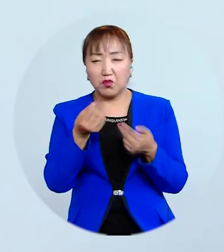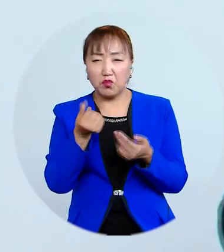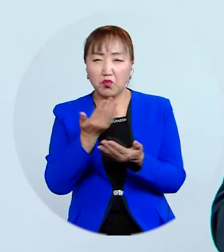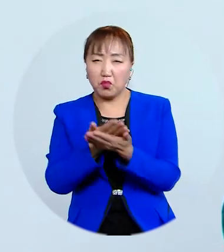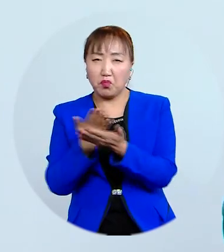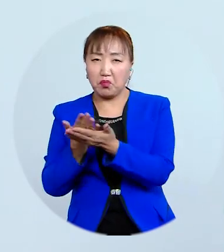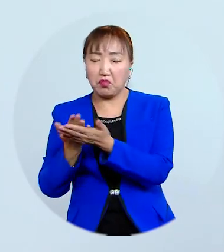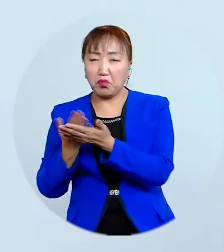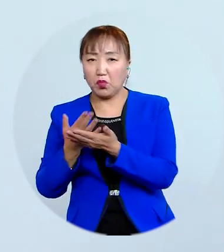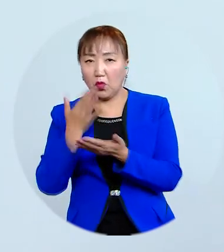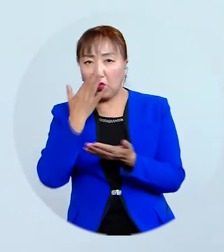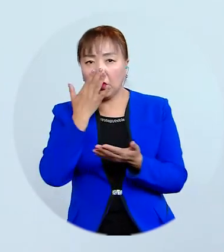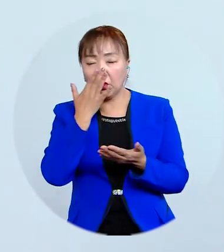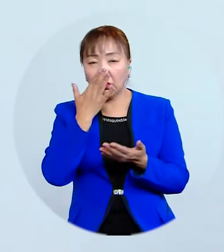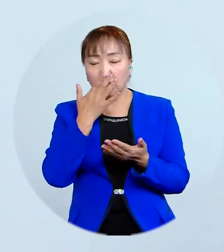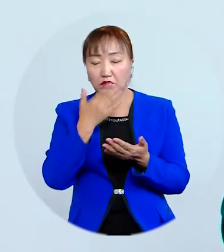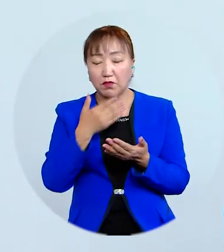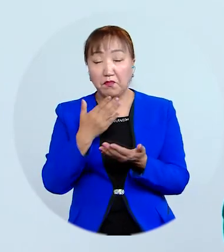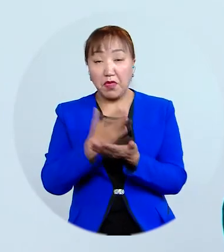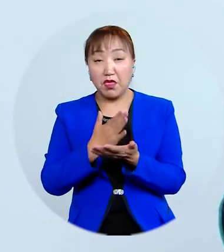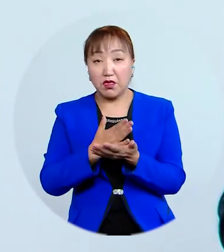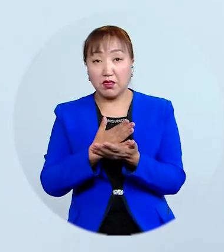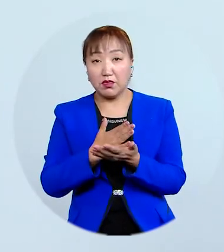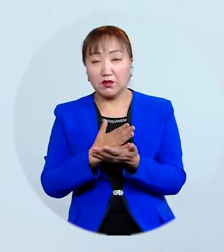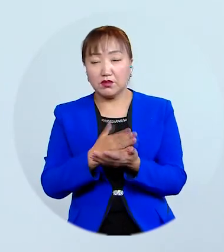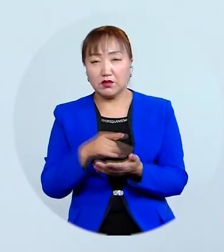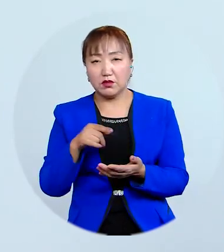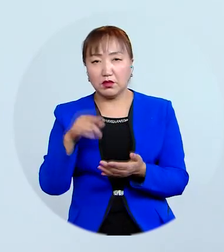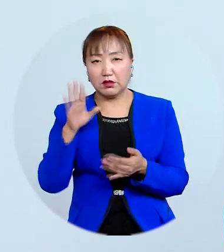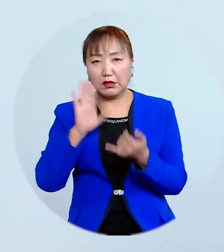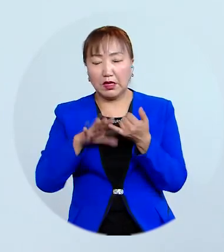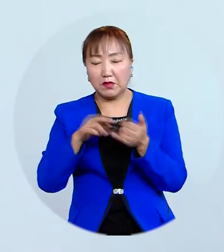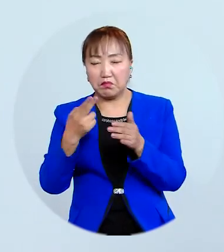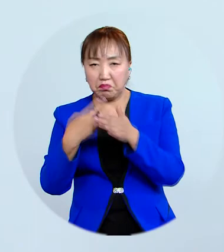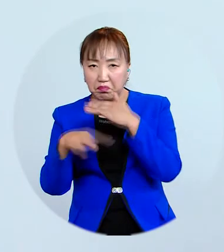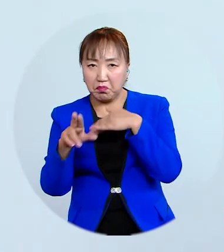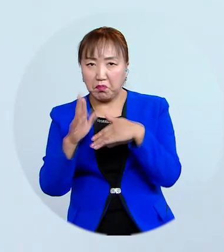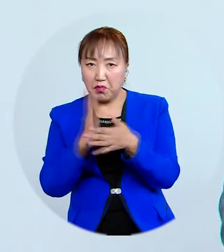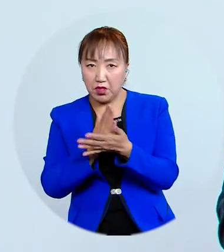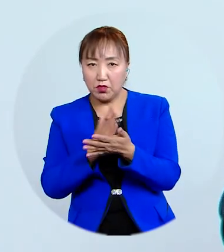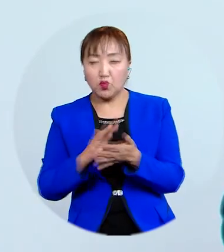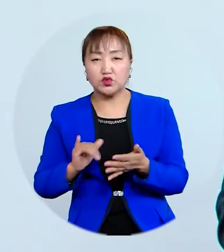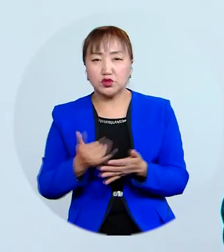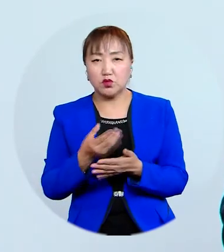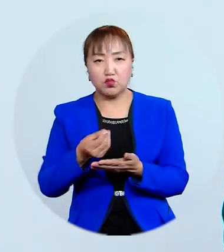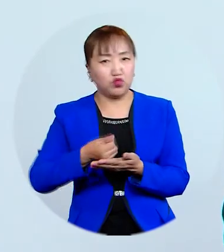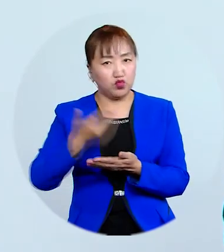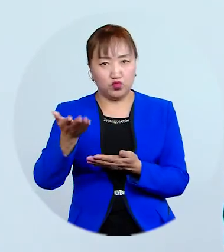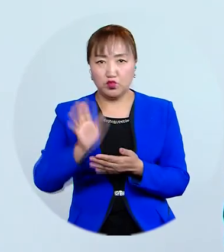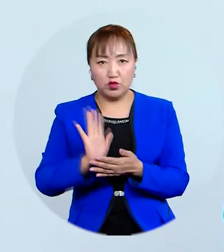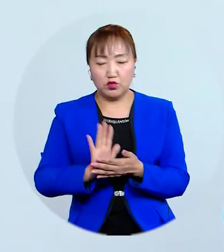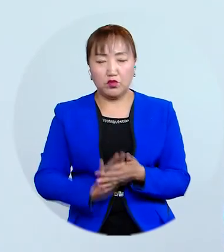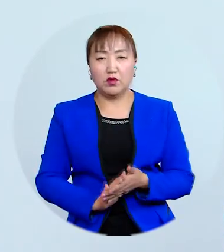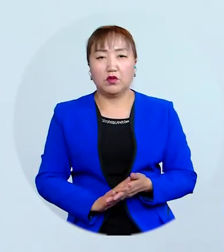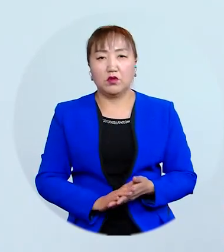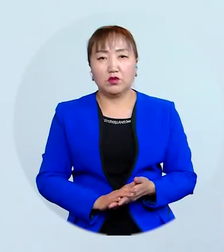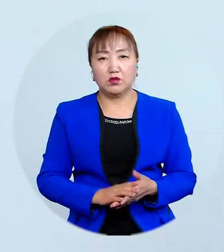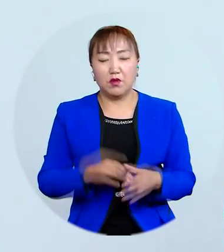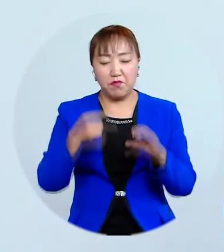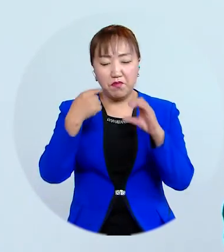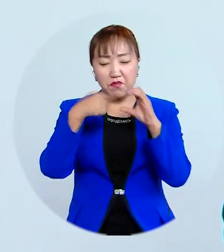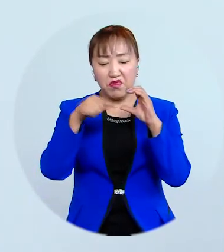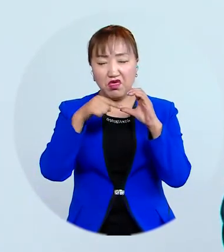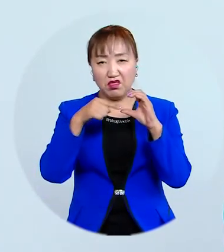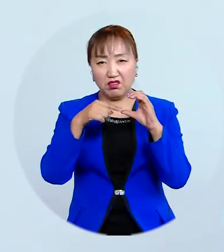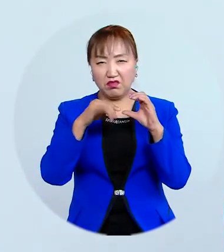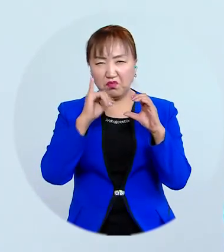туслаач гэдэг байдлаар одоо мөнгө шилжүүлж авдаг. Дараа нөгөө хүн нь хаяггүйгээр алга болдог хэвнэ. За түрүү хэлсэн хэрвээ танд сэжигтэй мэйл ирэх юм